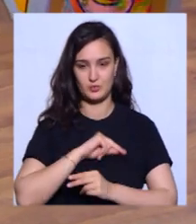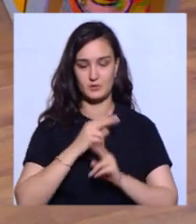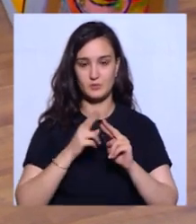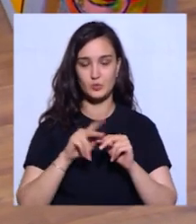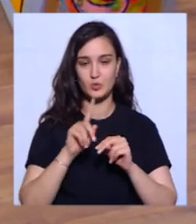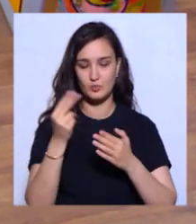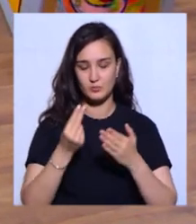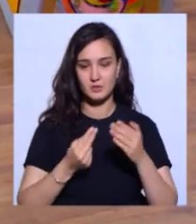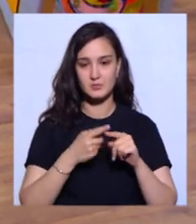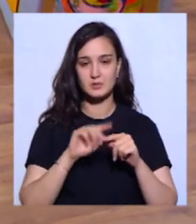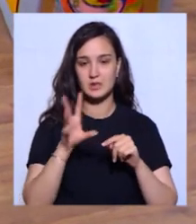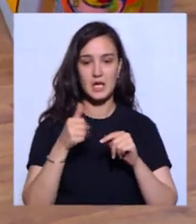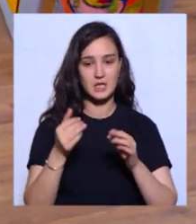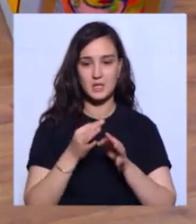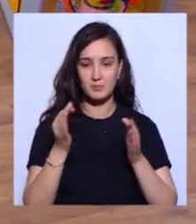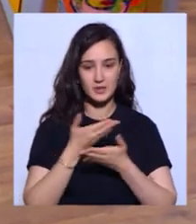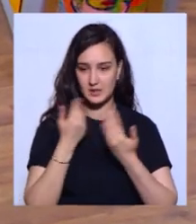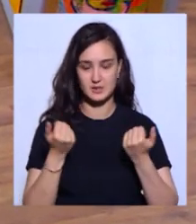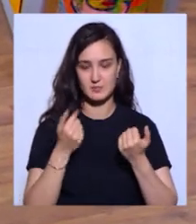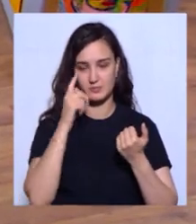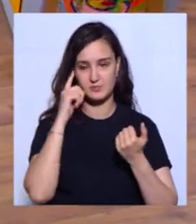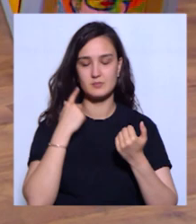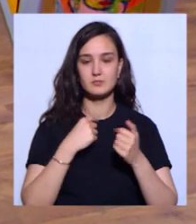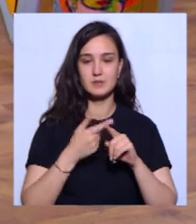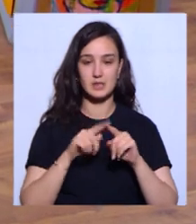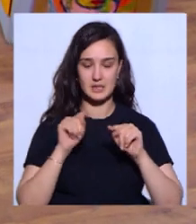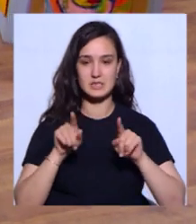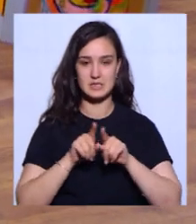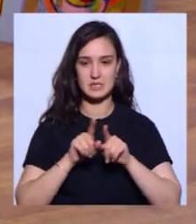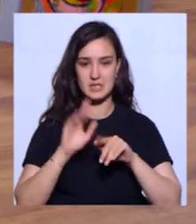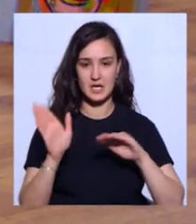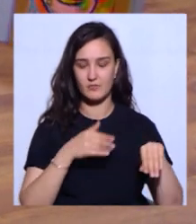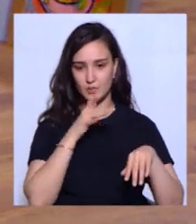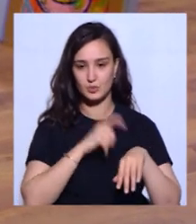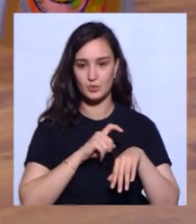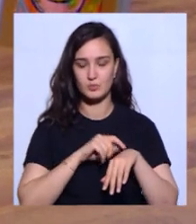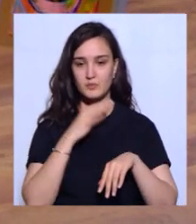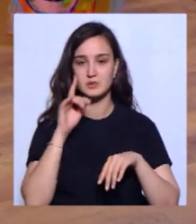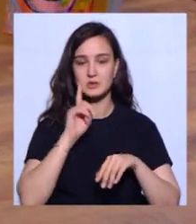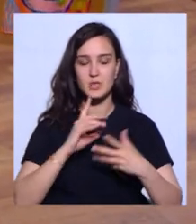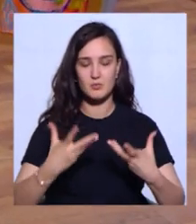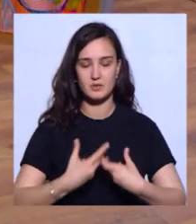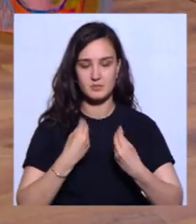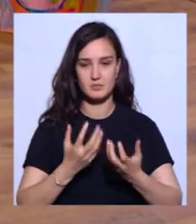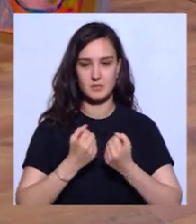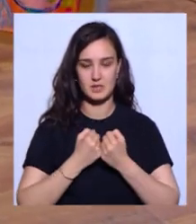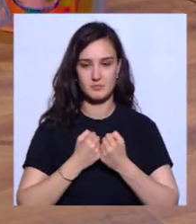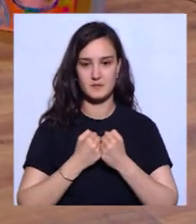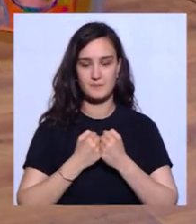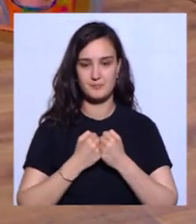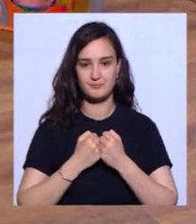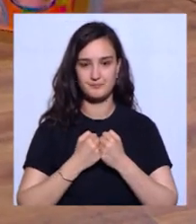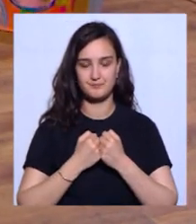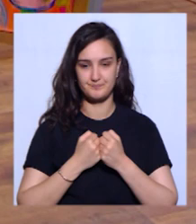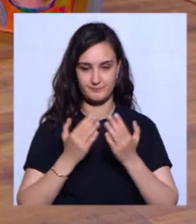კარგი არაფერი არ არის. აი ეს ისე გავადრო, იმდენ სიამოვნებას მიიღებთ. მოკლედ,